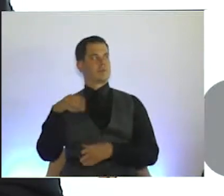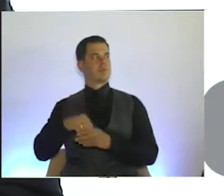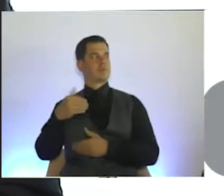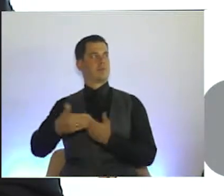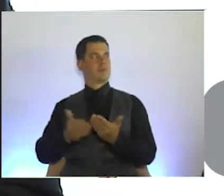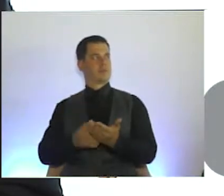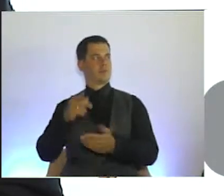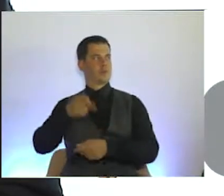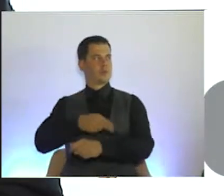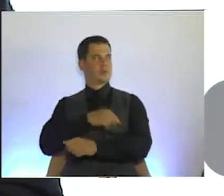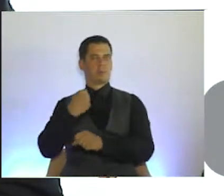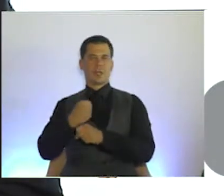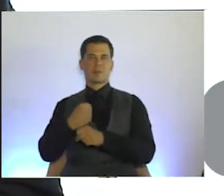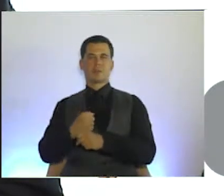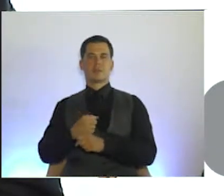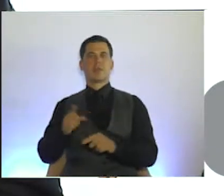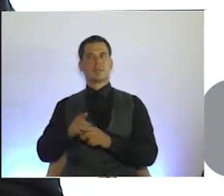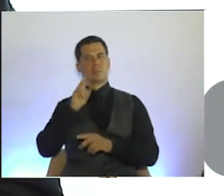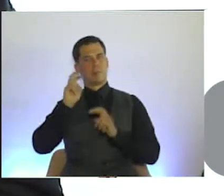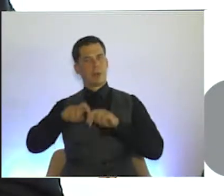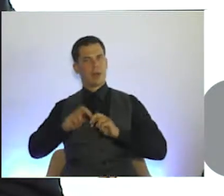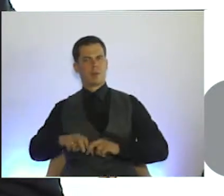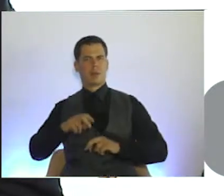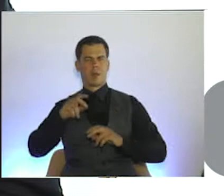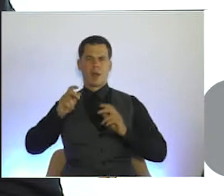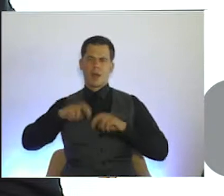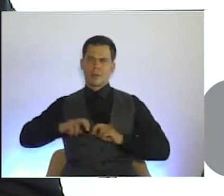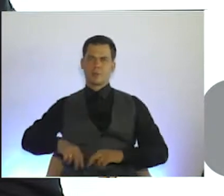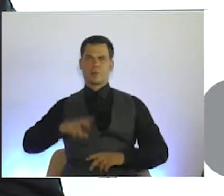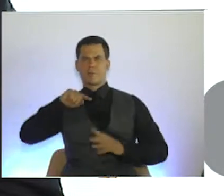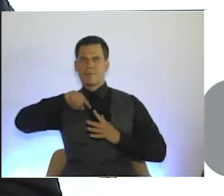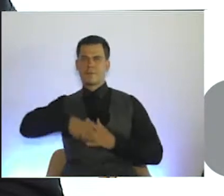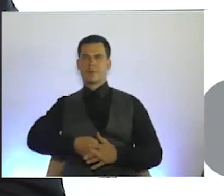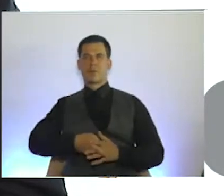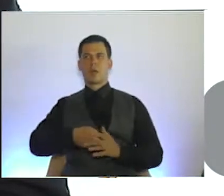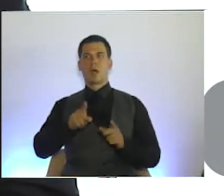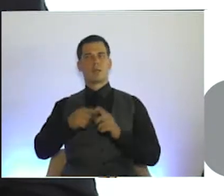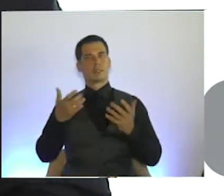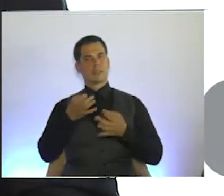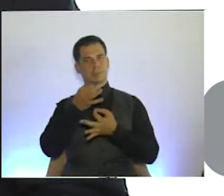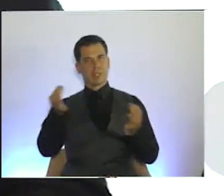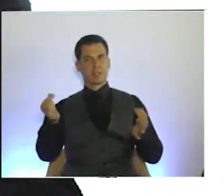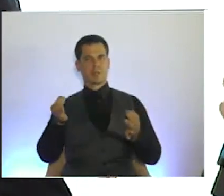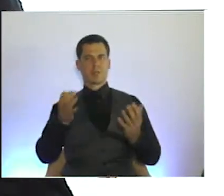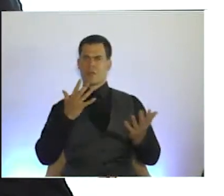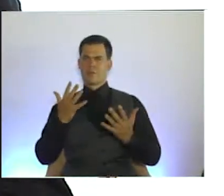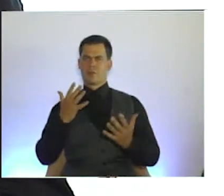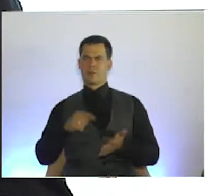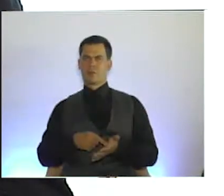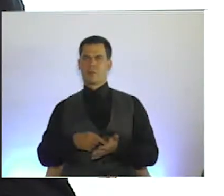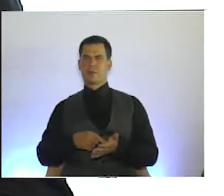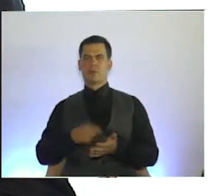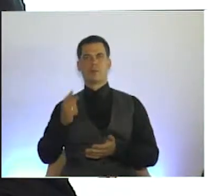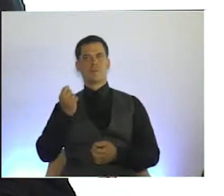schematowi, bardziej walczą między sobą o tego pracownika i taki jest rynek pracy i tu jest pewna drapieżność. Natomiast ten absolwent też nie jest